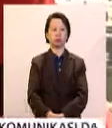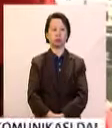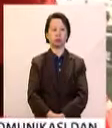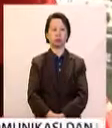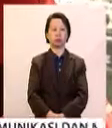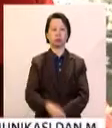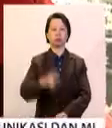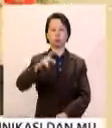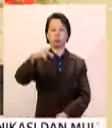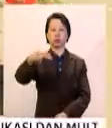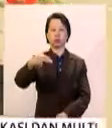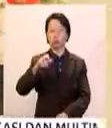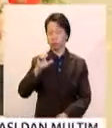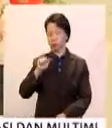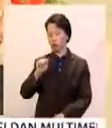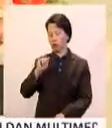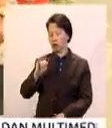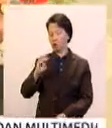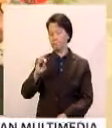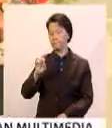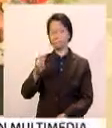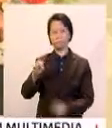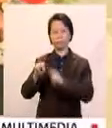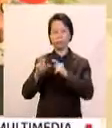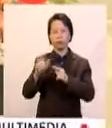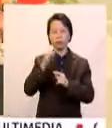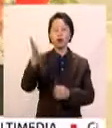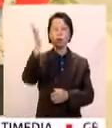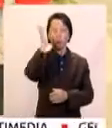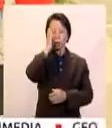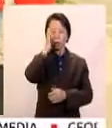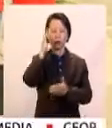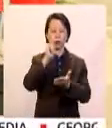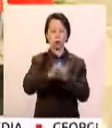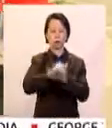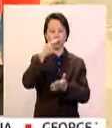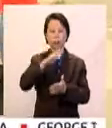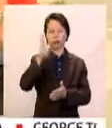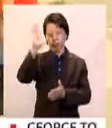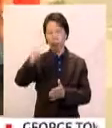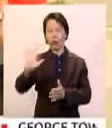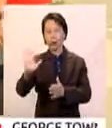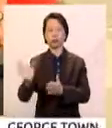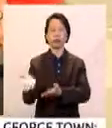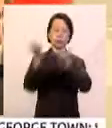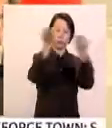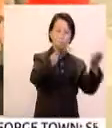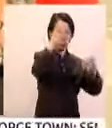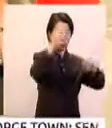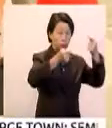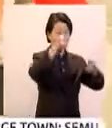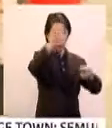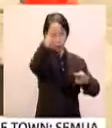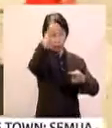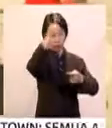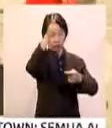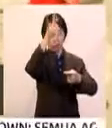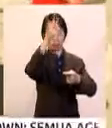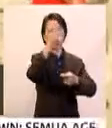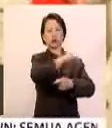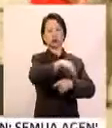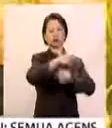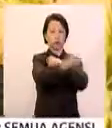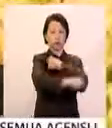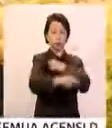Calon Pakatan Harapan Muhammad Aiman Zainali yang mengambil maklum rintihan itu berkata ia akan dibawa kepada pertimbangan kerajaan negeri dan